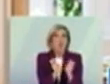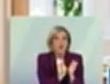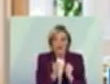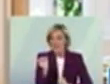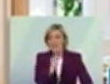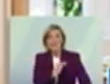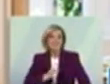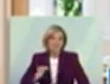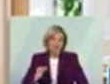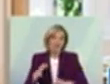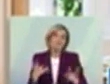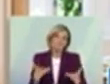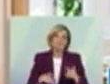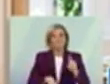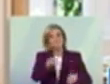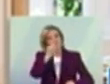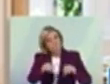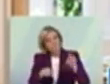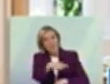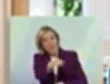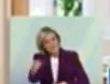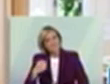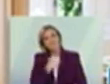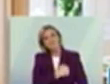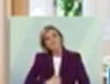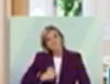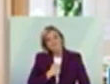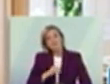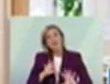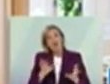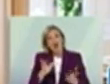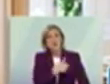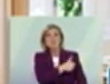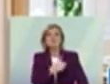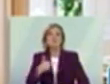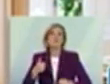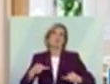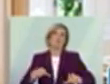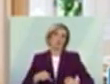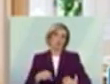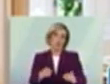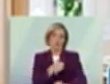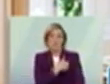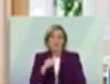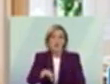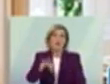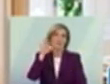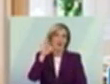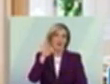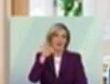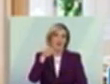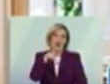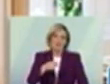κύριε Παπαγεωργίου, η δημόσια συζήτηση. Έτσι, αύριο το βράδυ, ο Κυριάκος Μητσοτάκης, ο Πρωθυπουργός, έχει δεσμευτεί ότι στην ΕΡΤ, σε συνέντευξη που θα